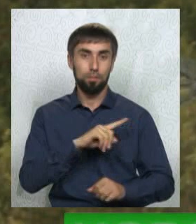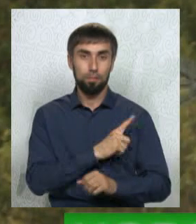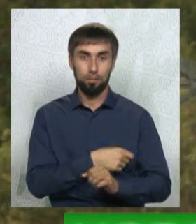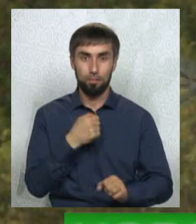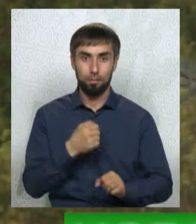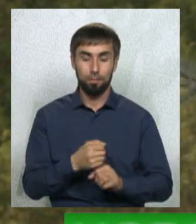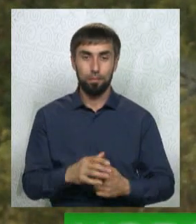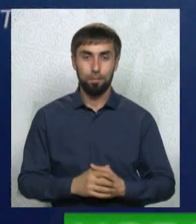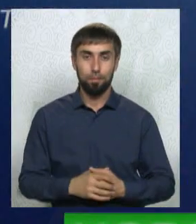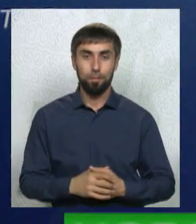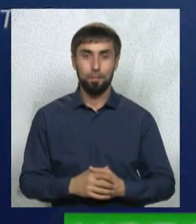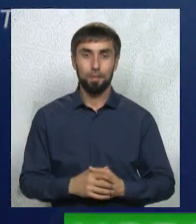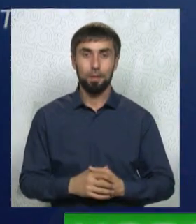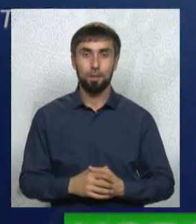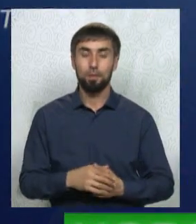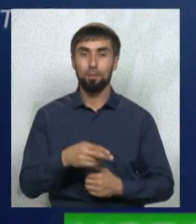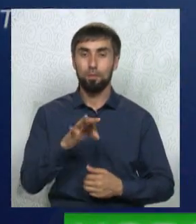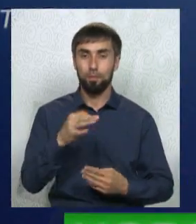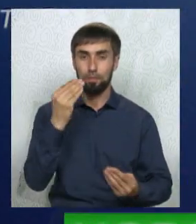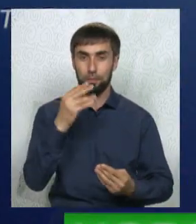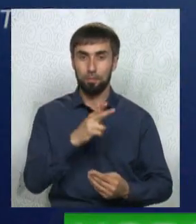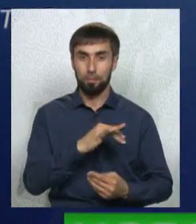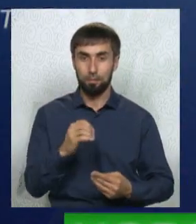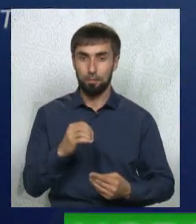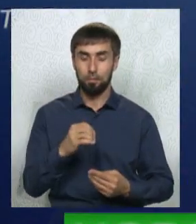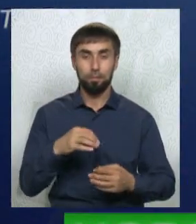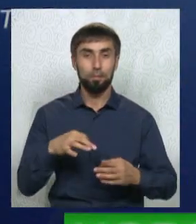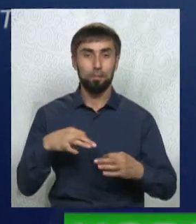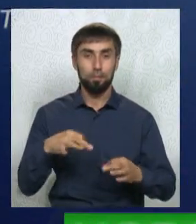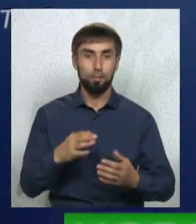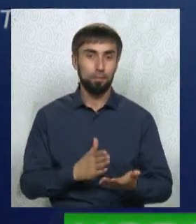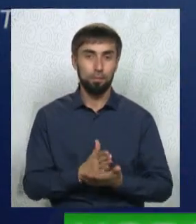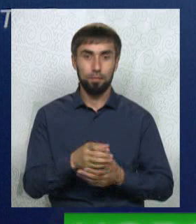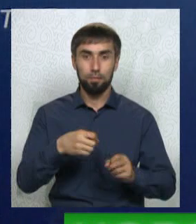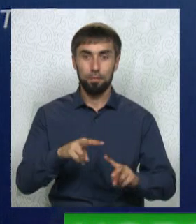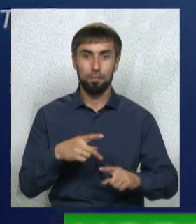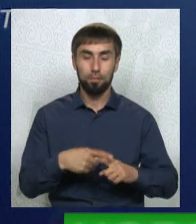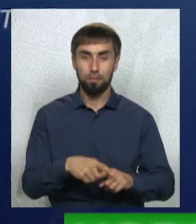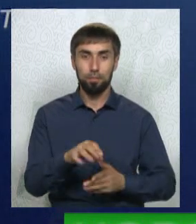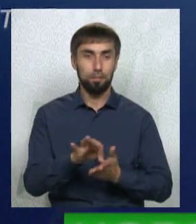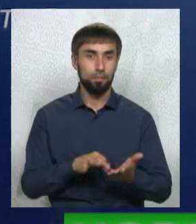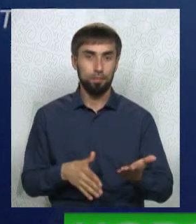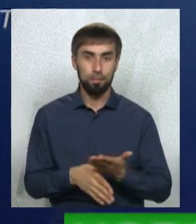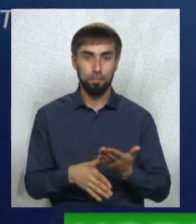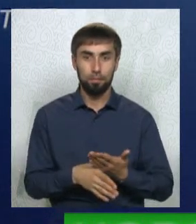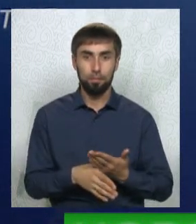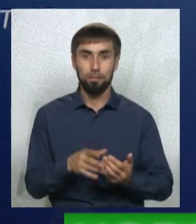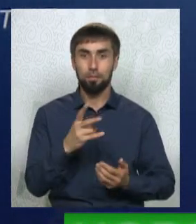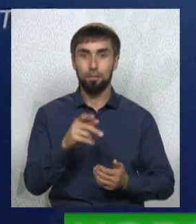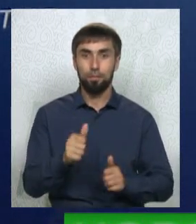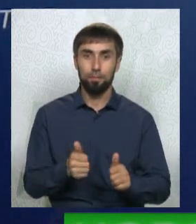удара. По предварительным данным, водитель, управляя специальной техникой скорой помощи, выехав на